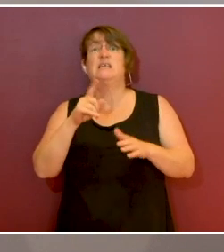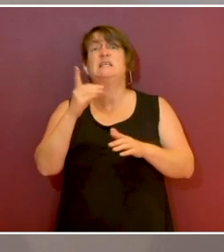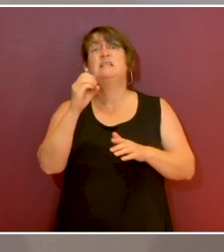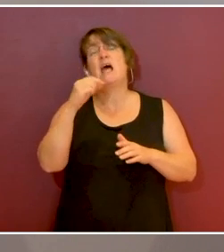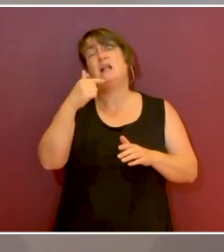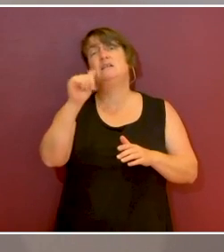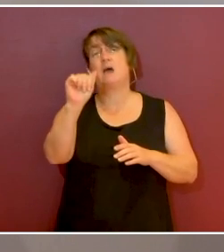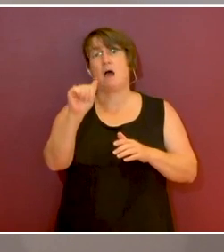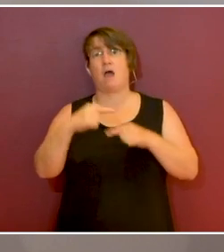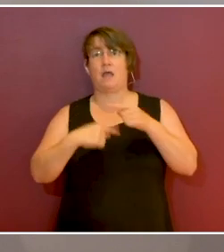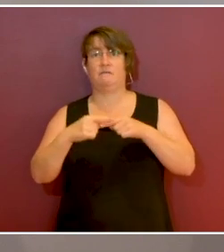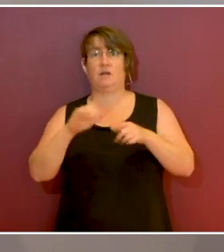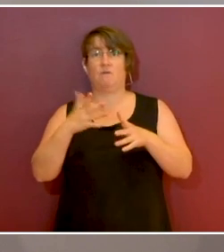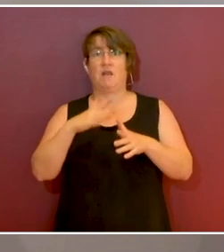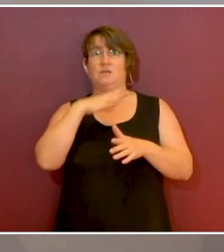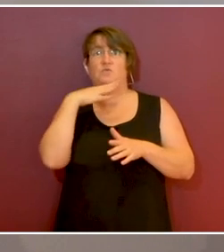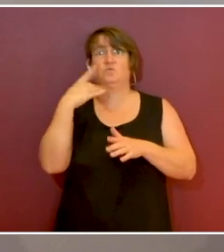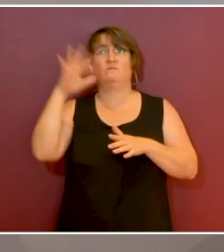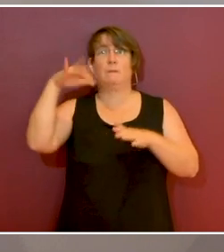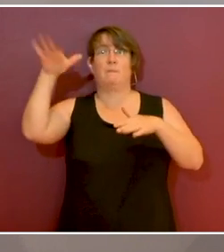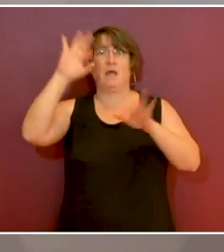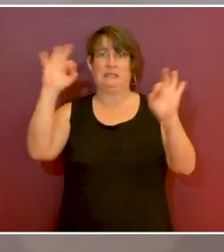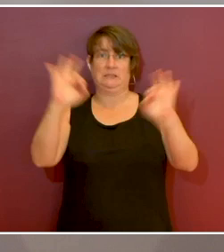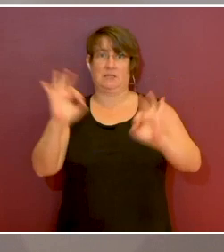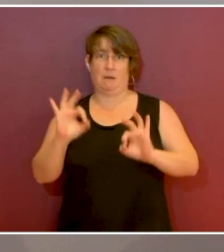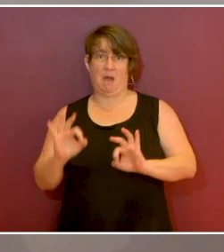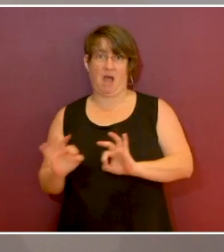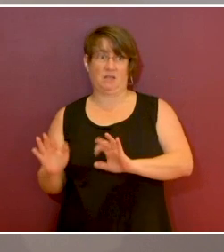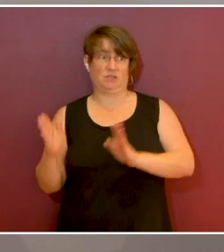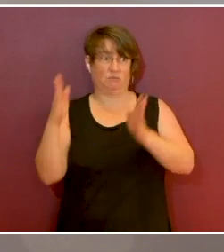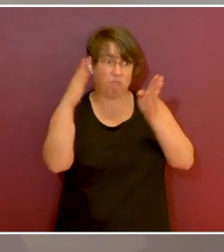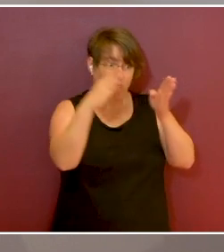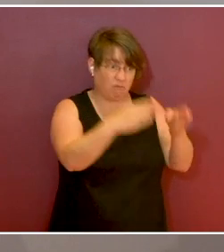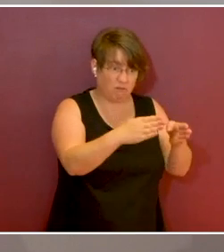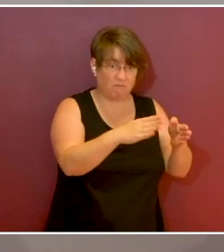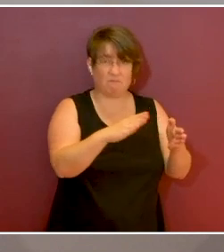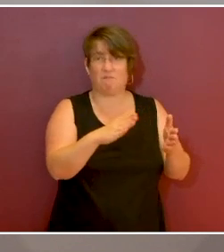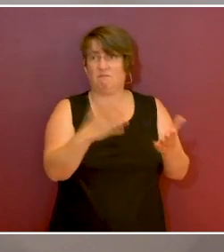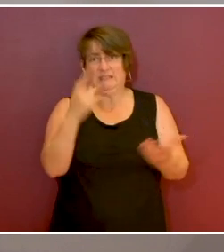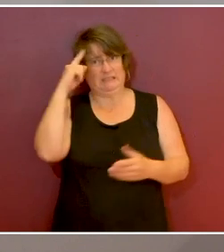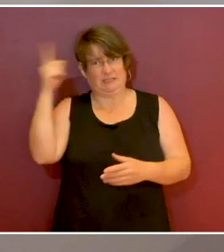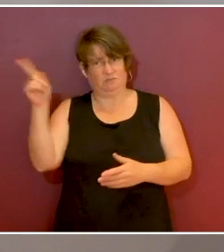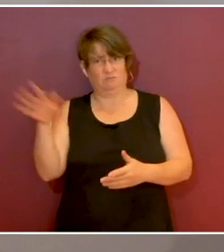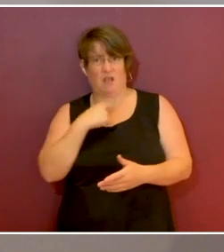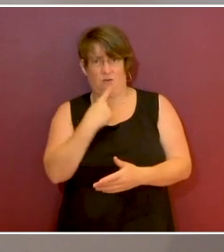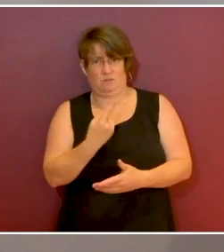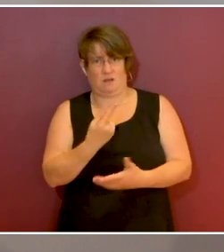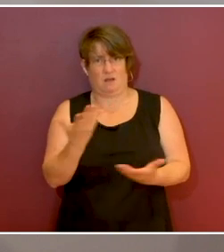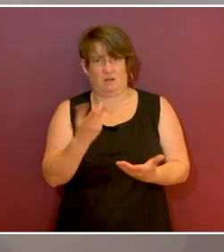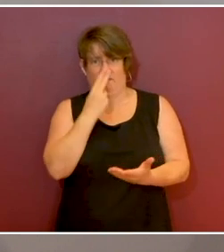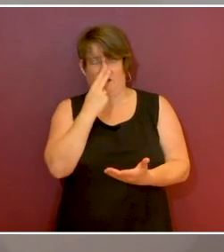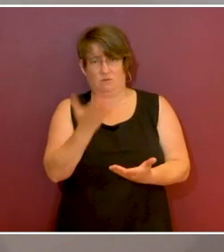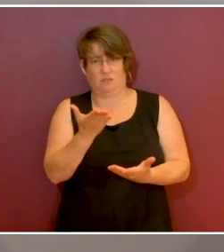sehen Sie diese Aussage? Naja, Ich sage ja, wir müssen es genau